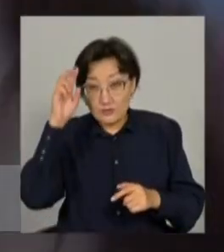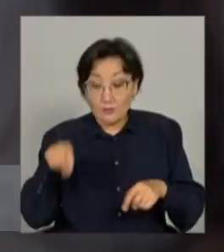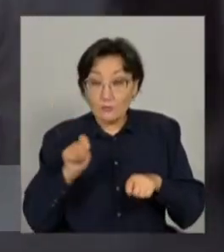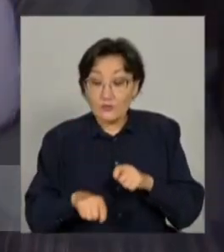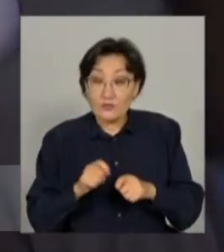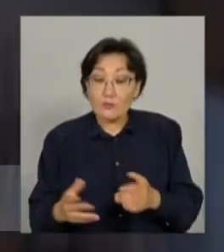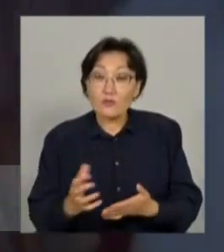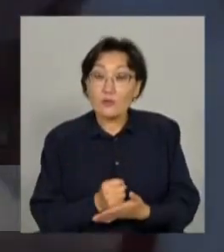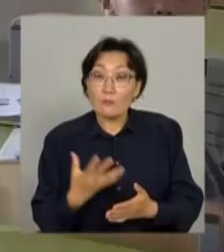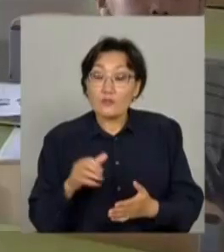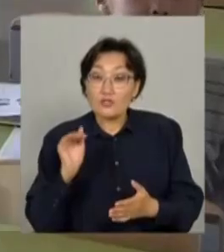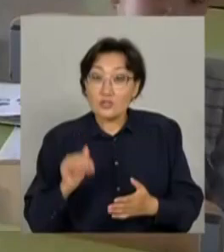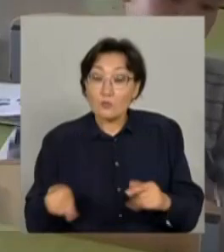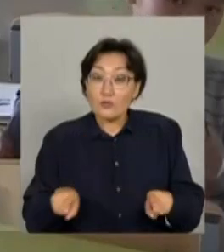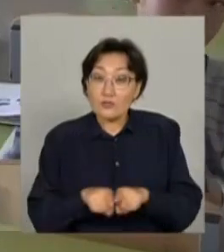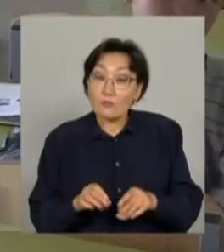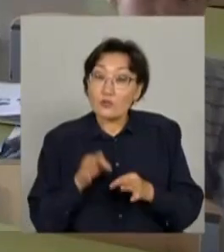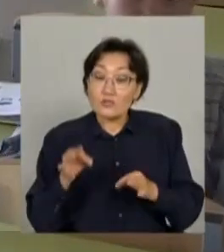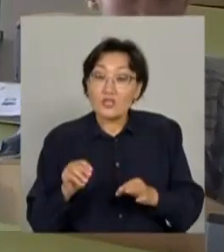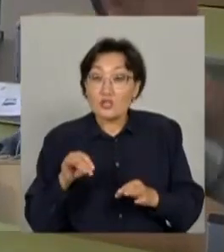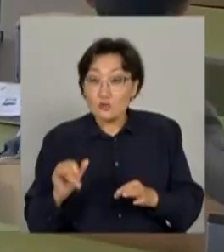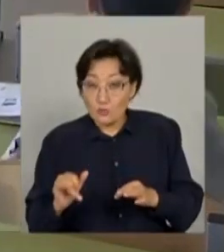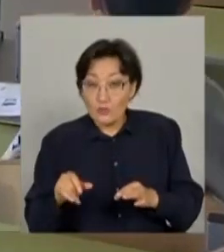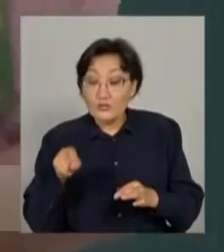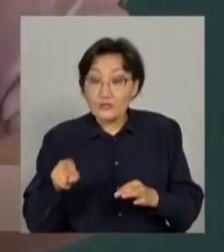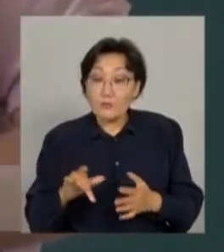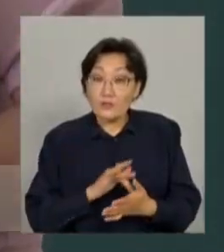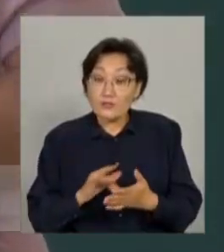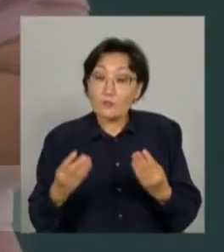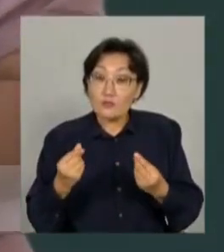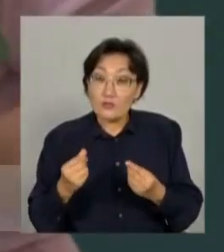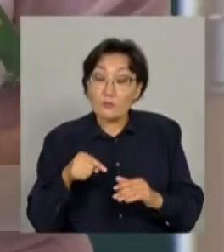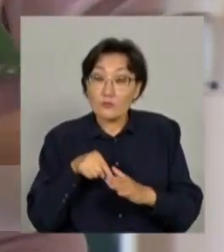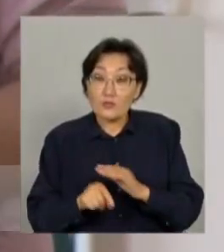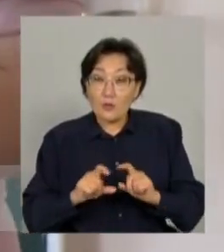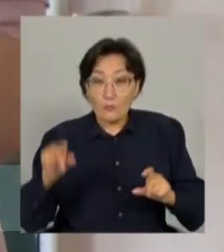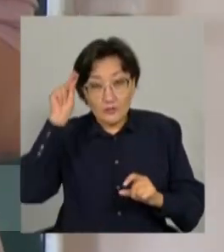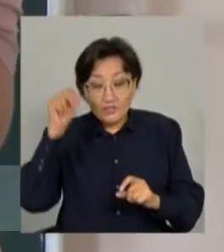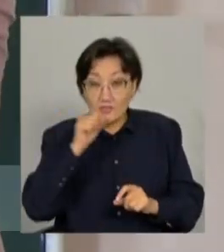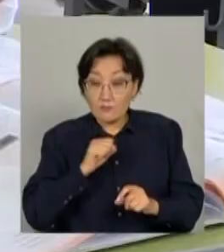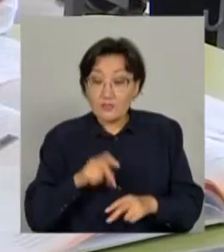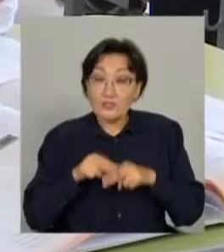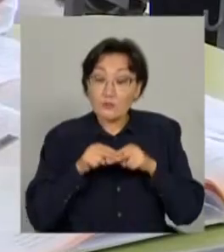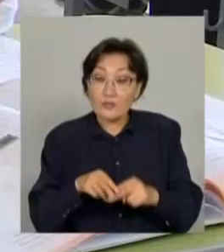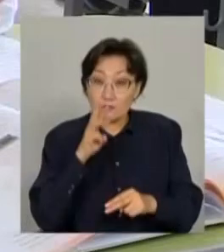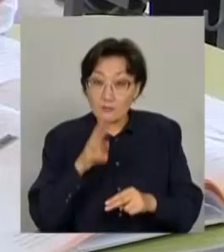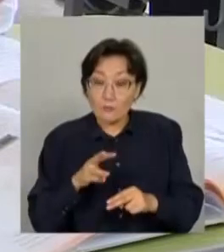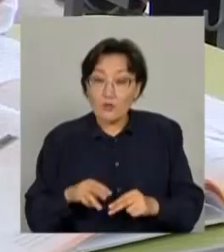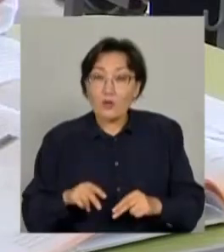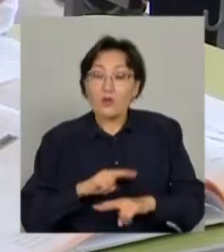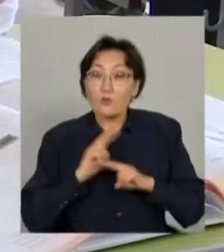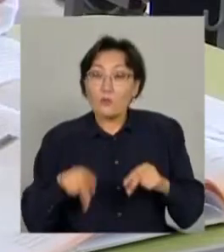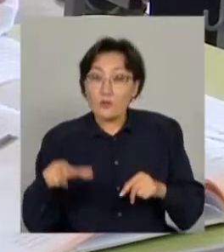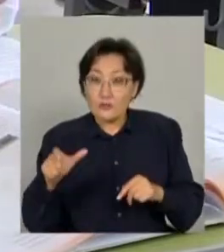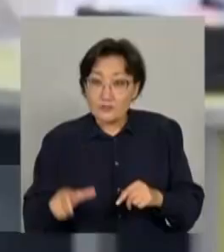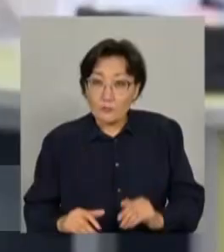получил 500 тысяч, а также в области ЖТСУ. Там бюджетные деньги в одной из школ похищали, начисляя зарплаты на мертвые души